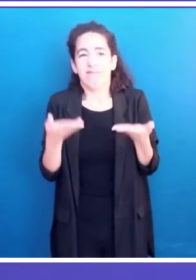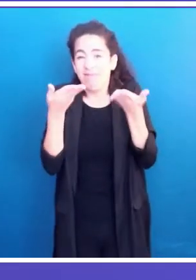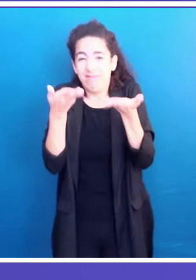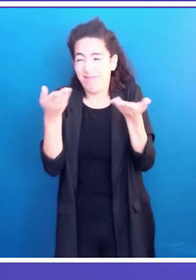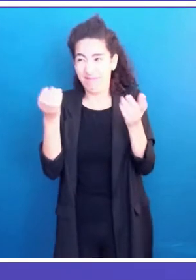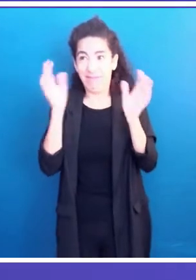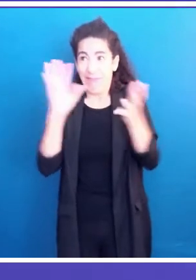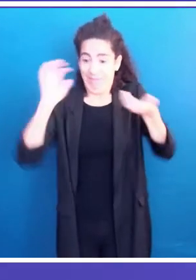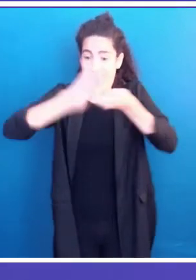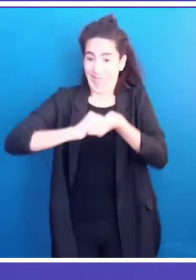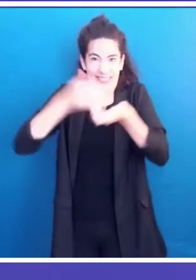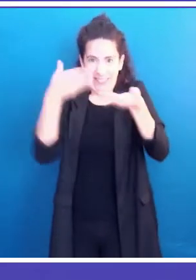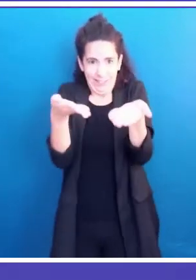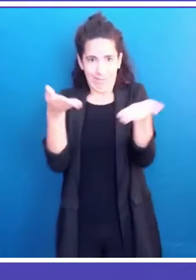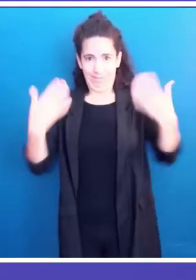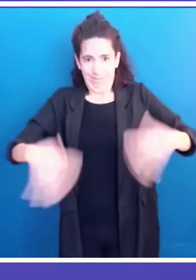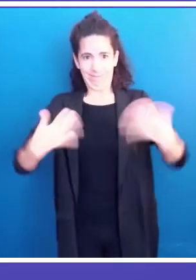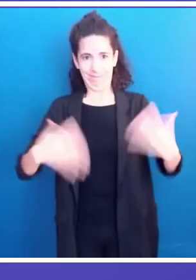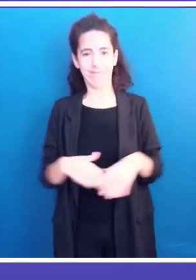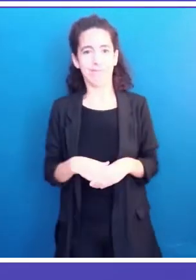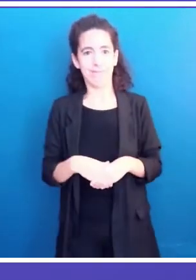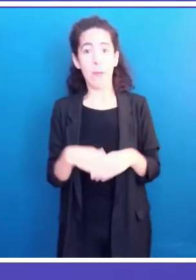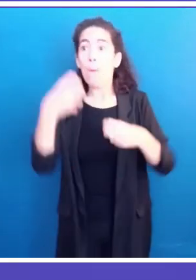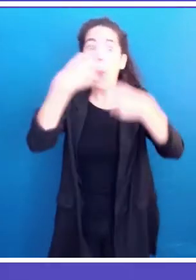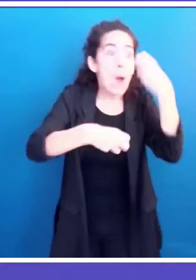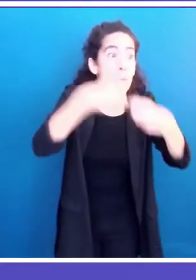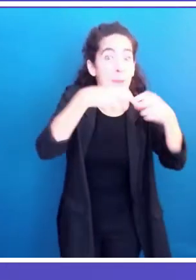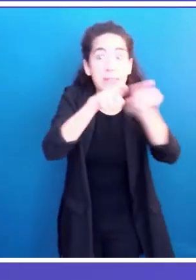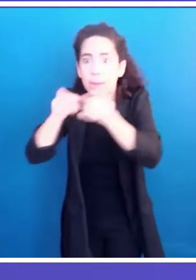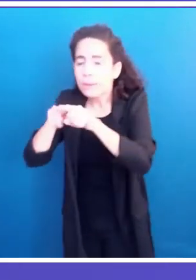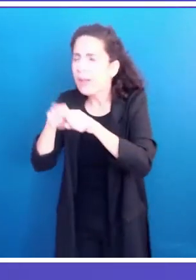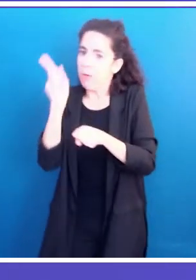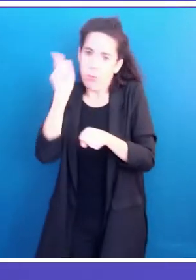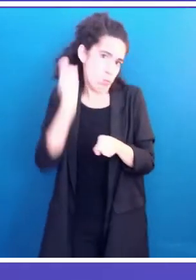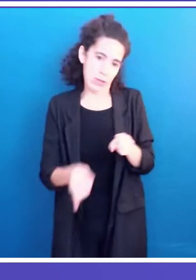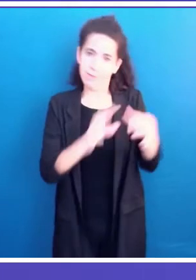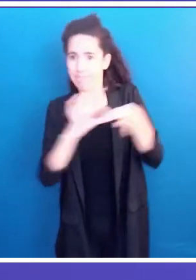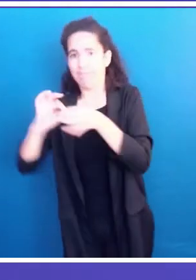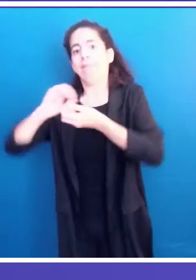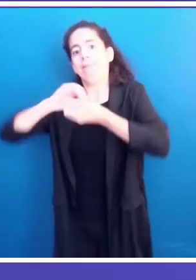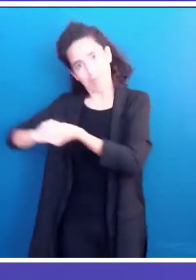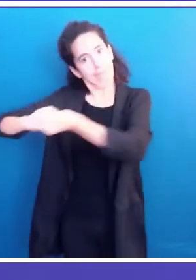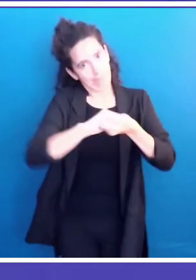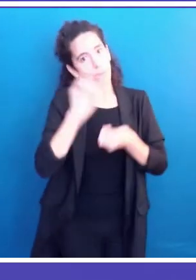نقوم بأن نحذو حذو التجارب والخبرات الأخرى